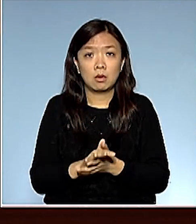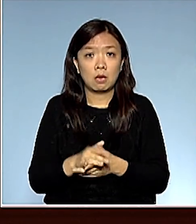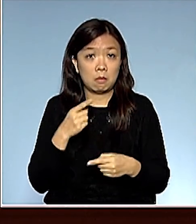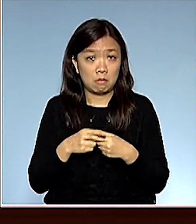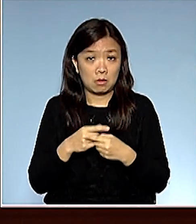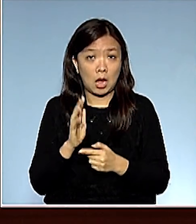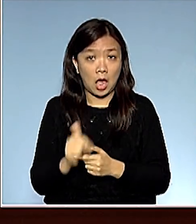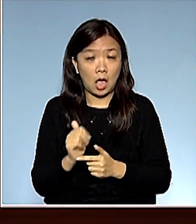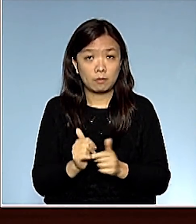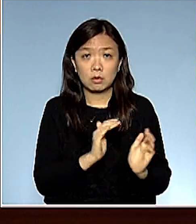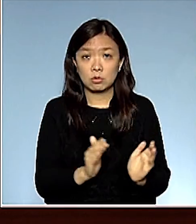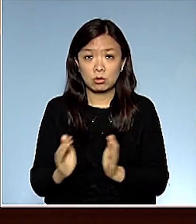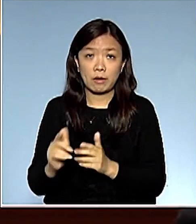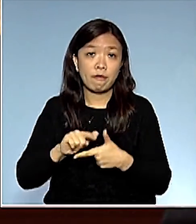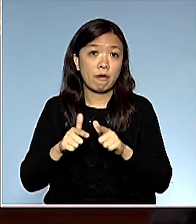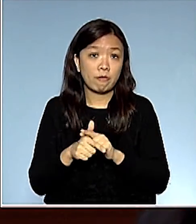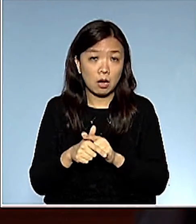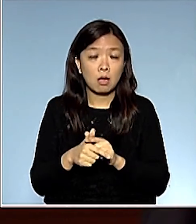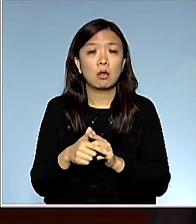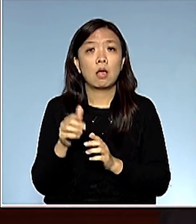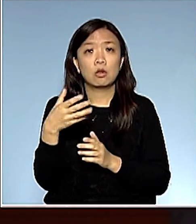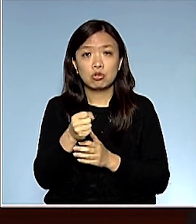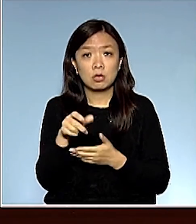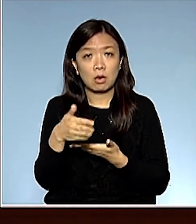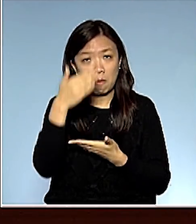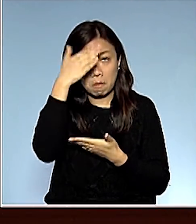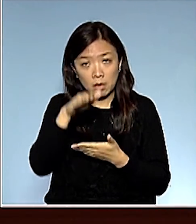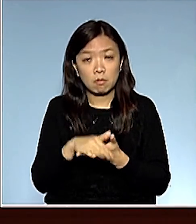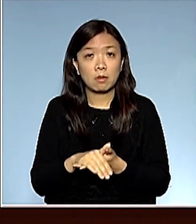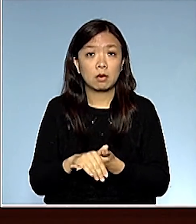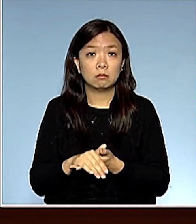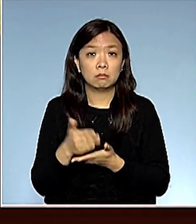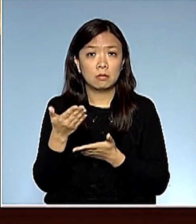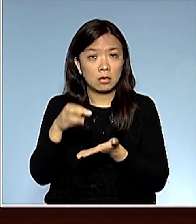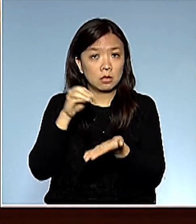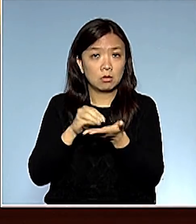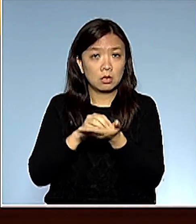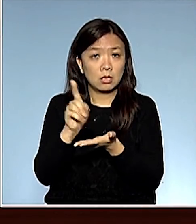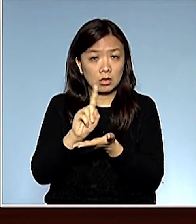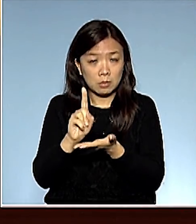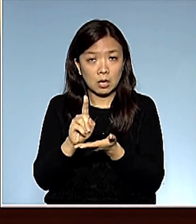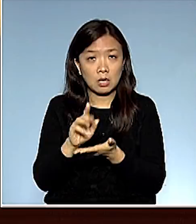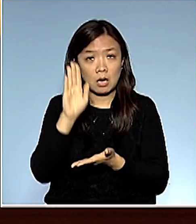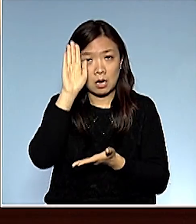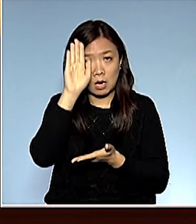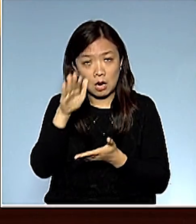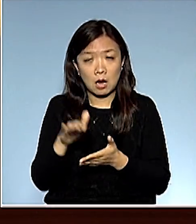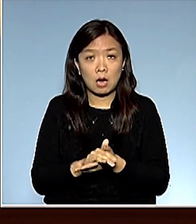法？當然主席，大家都知道為什麼你這樣去決定呢，是為了要這